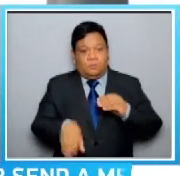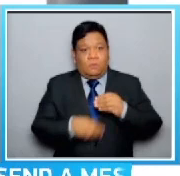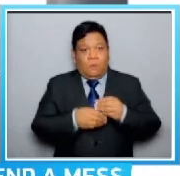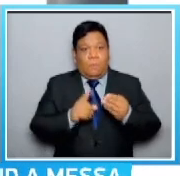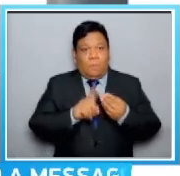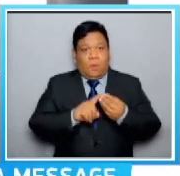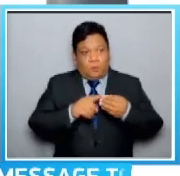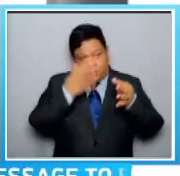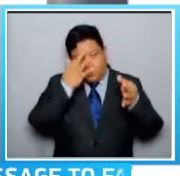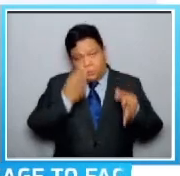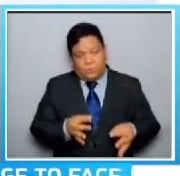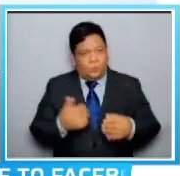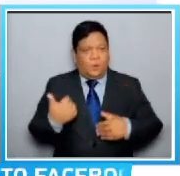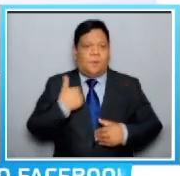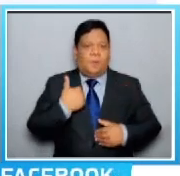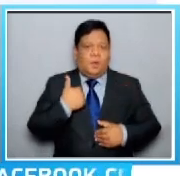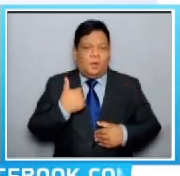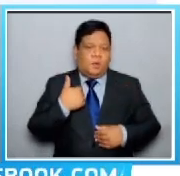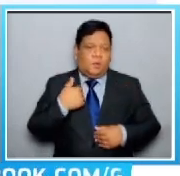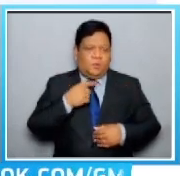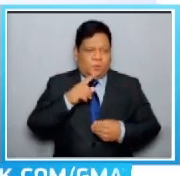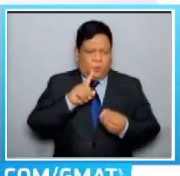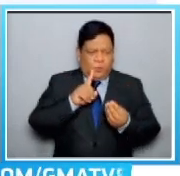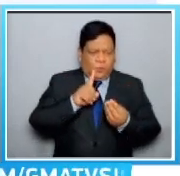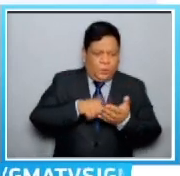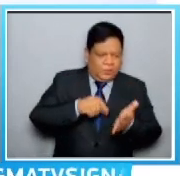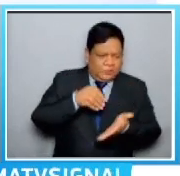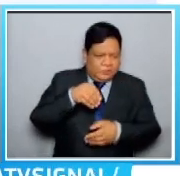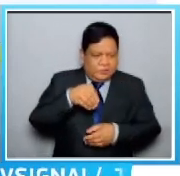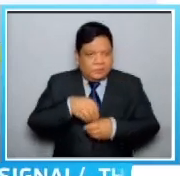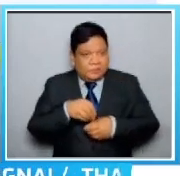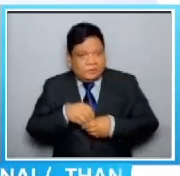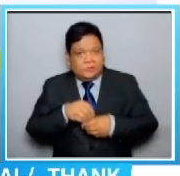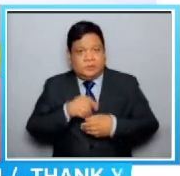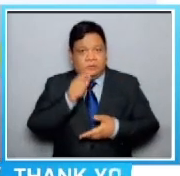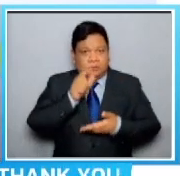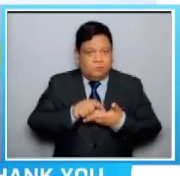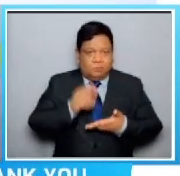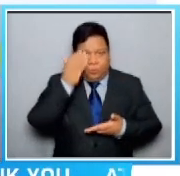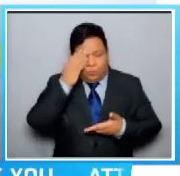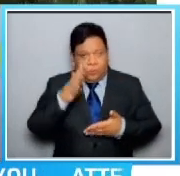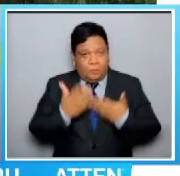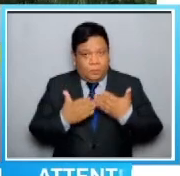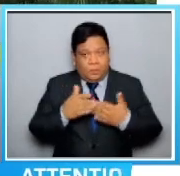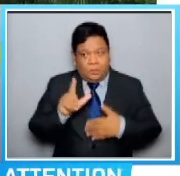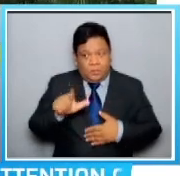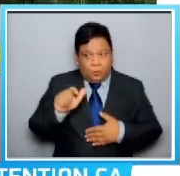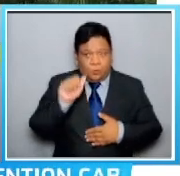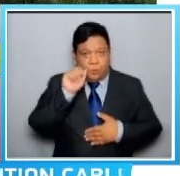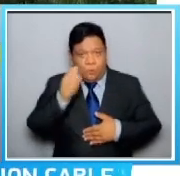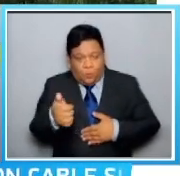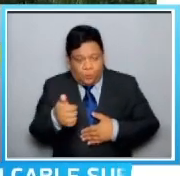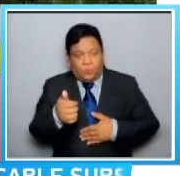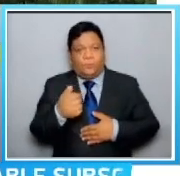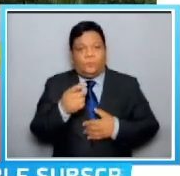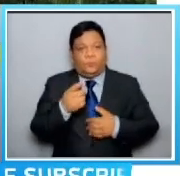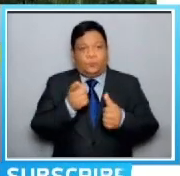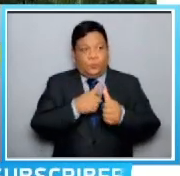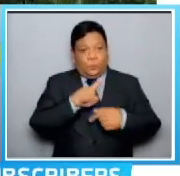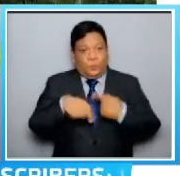po namin alam kung ano po yung nilalaman. Baka mamaya o kinabukasan sa mga susunod na araw. Pag aming po pagtanggap